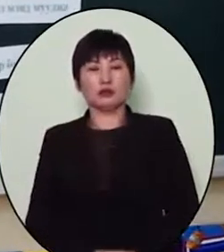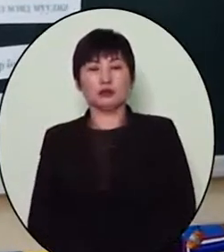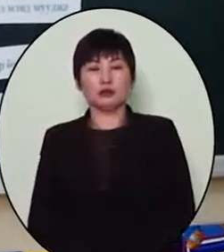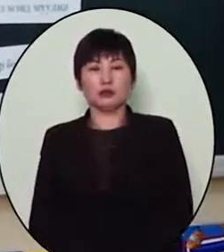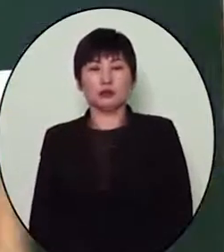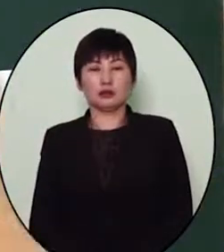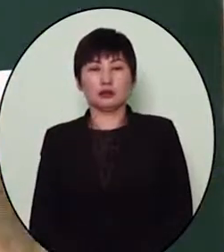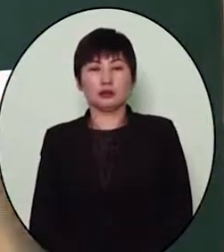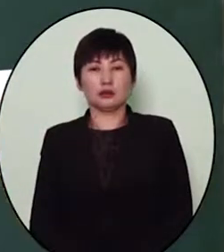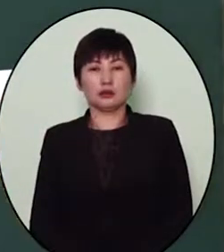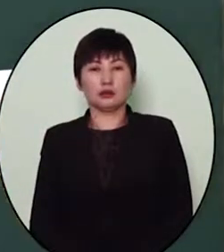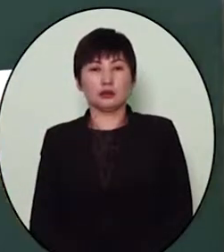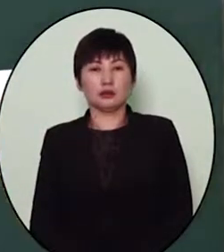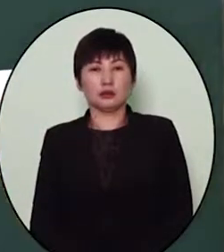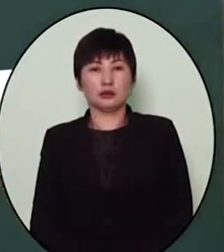гаргалаа.